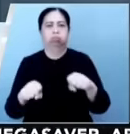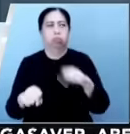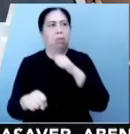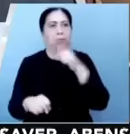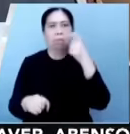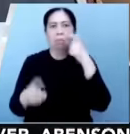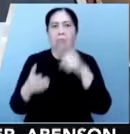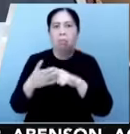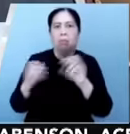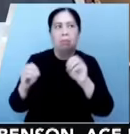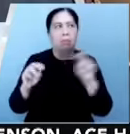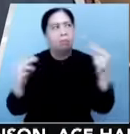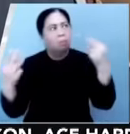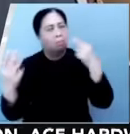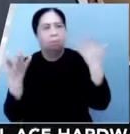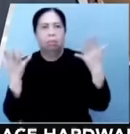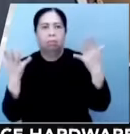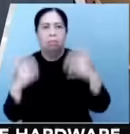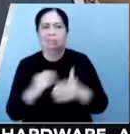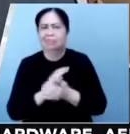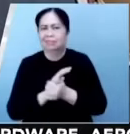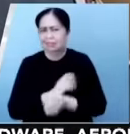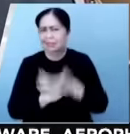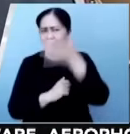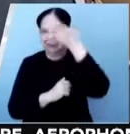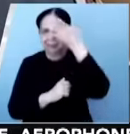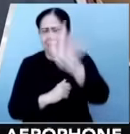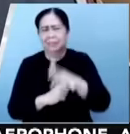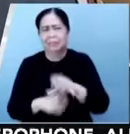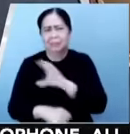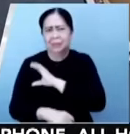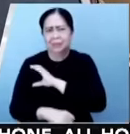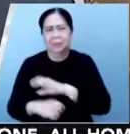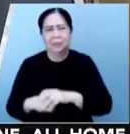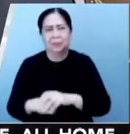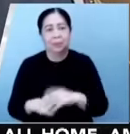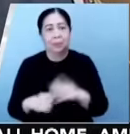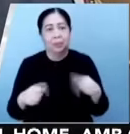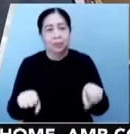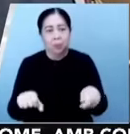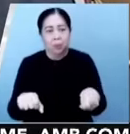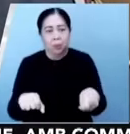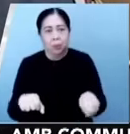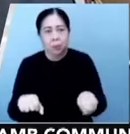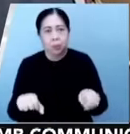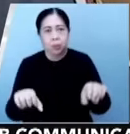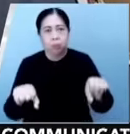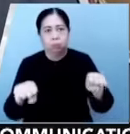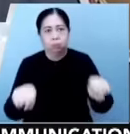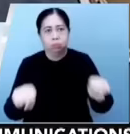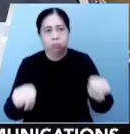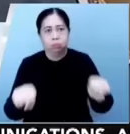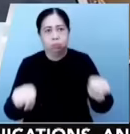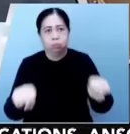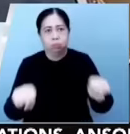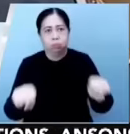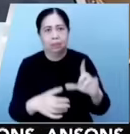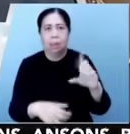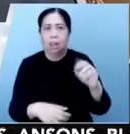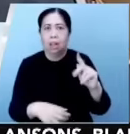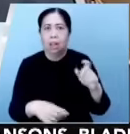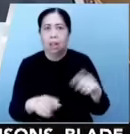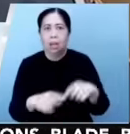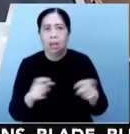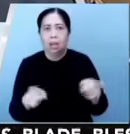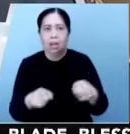iba. Expert sila nito. Actually, ang pagpihit ng kuan, yung pagpwersa ng lock ng motor, kapag